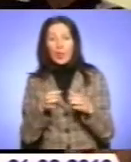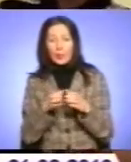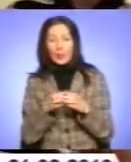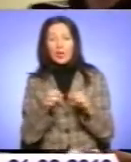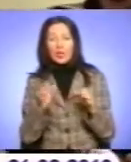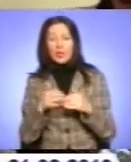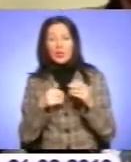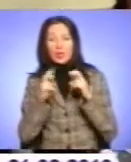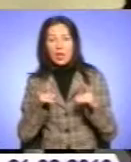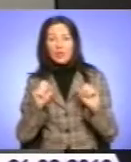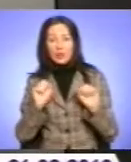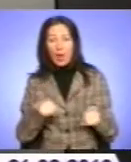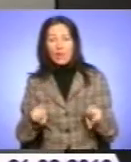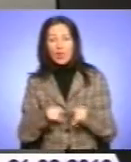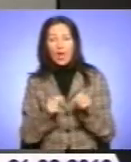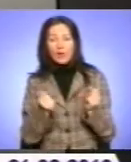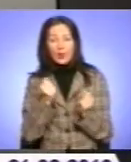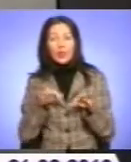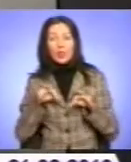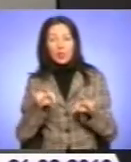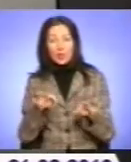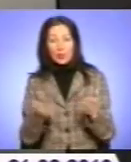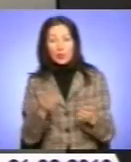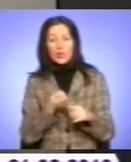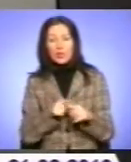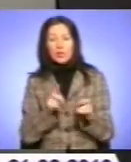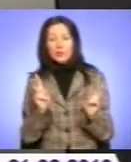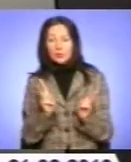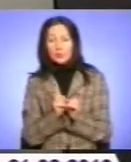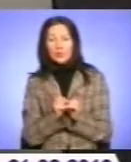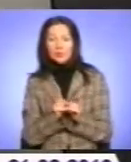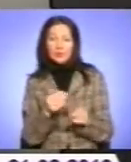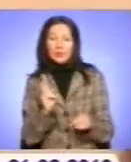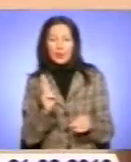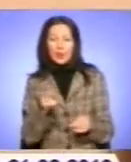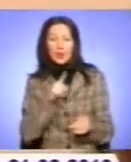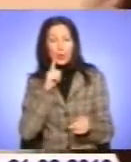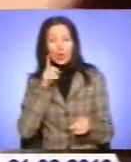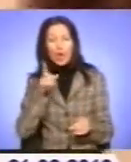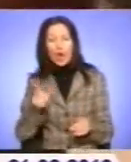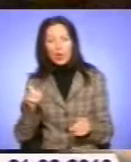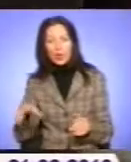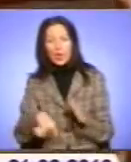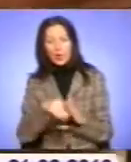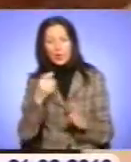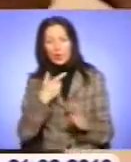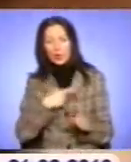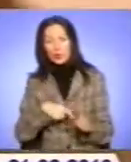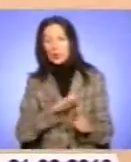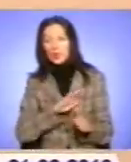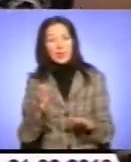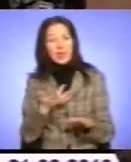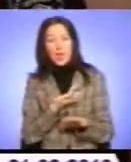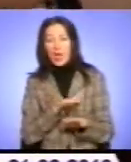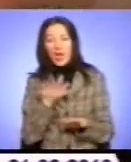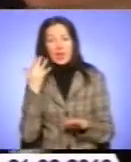та автомобільний транспорт». Можливо, саме ця зустріч спонукає когось із молодих людей обрати собі нелегкий, але гідний фах правоохоронця.